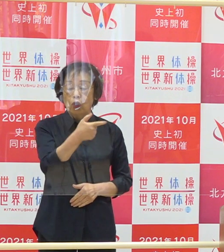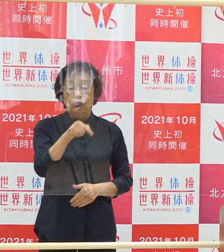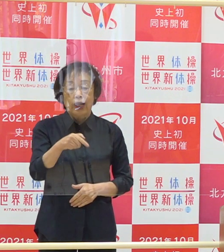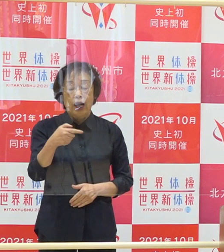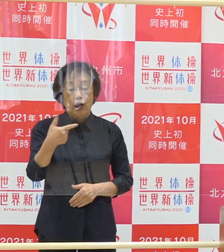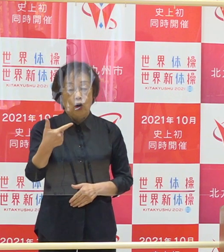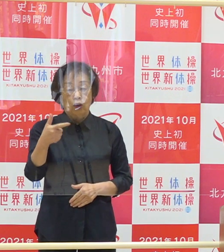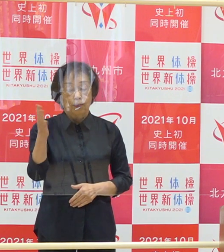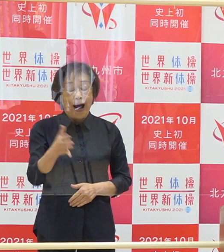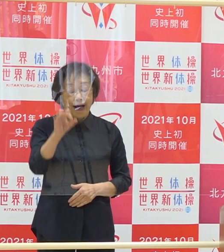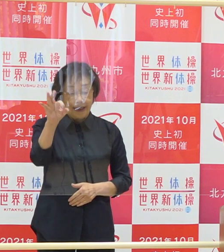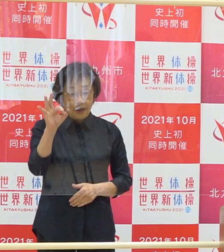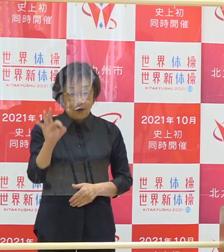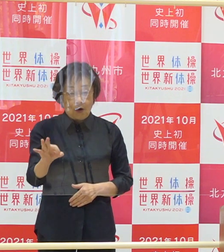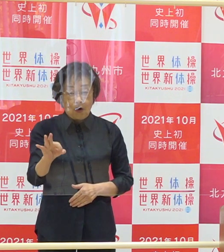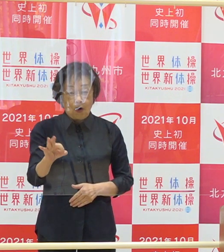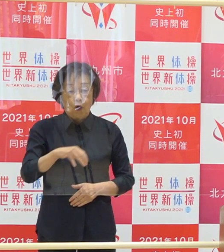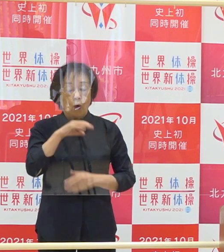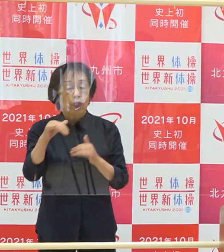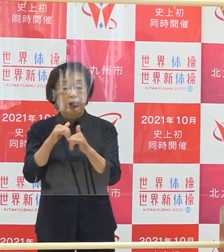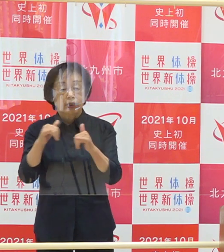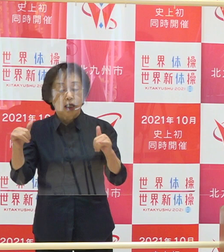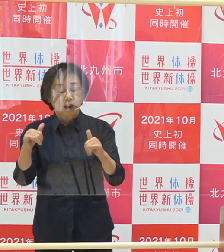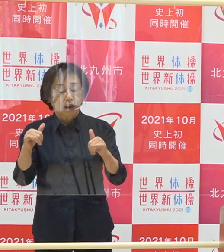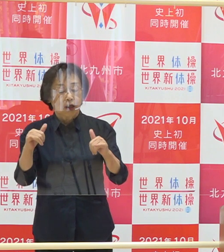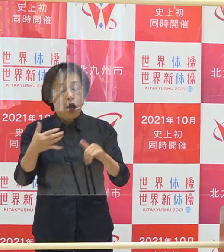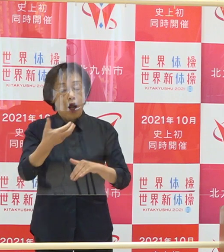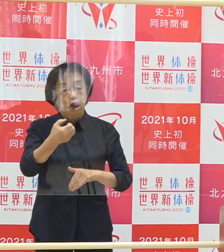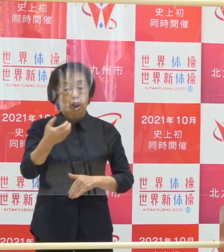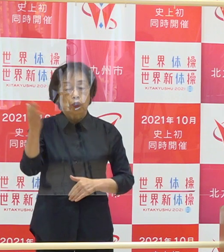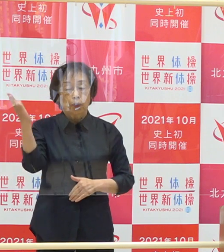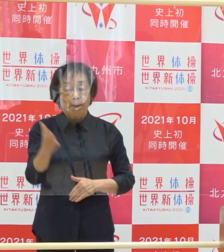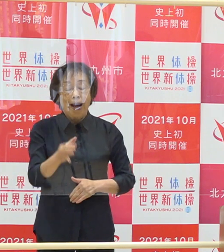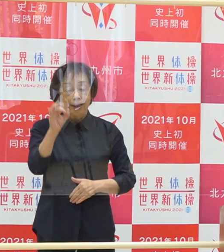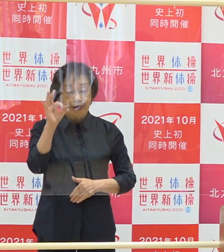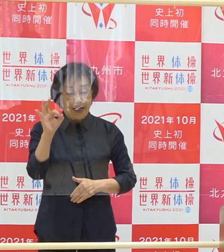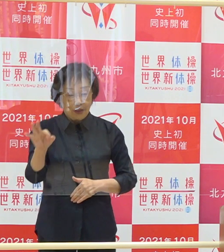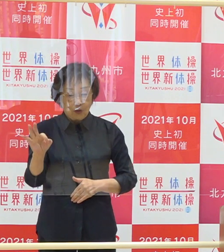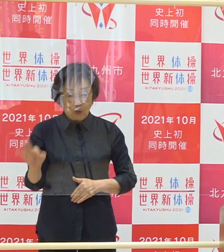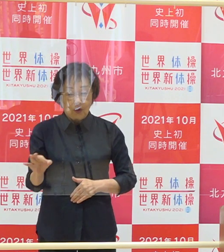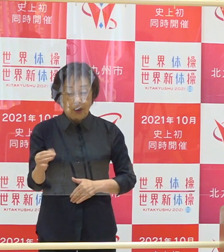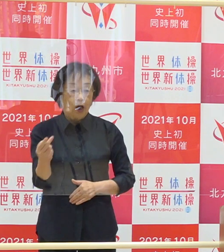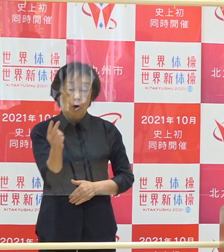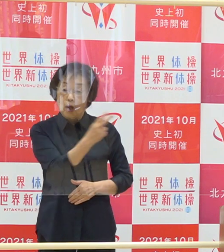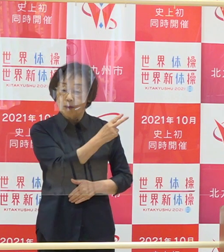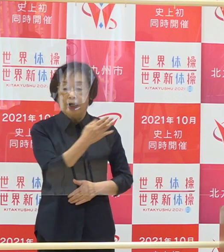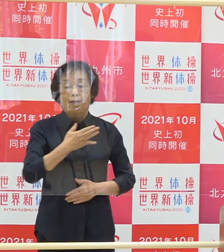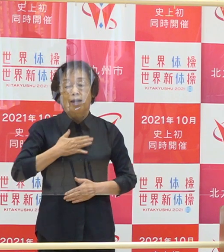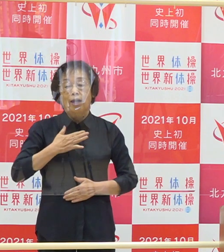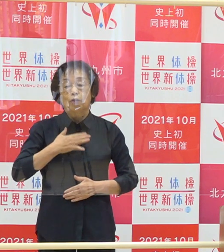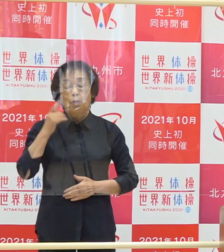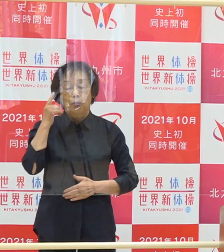66.2% になります。高齢者の方は 90%、こういうことになります。